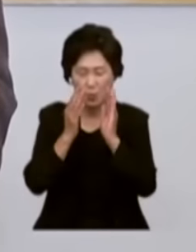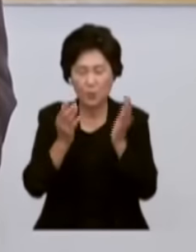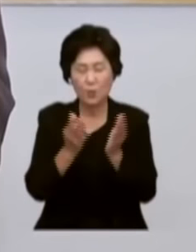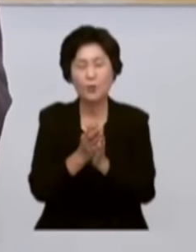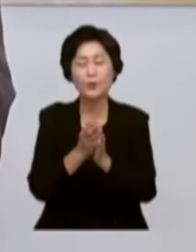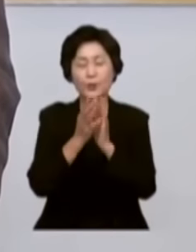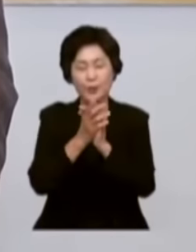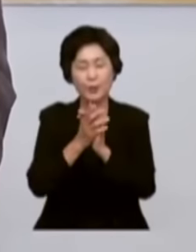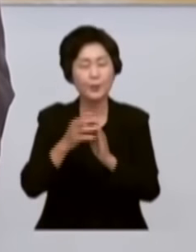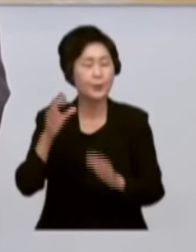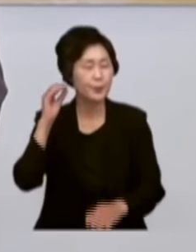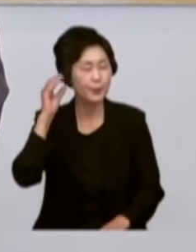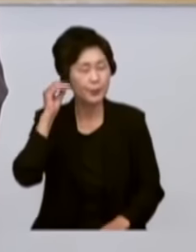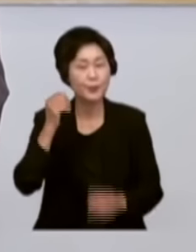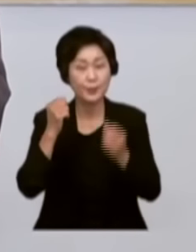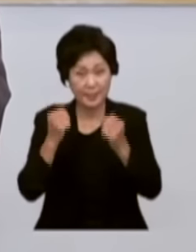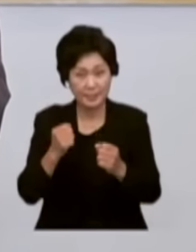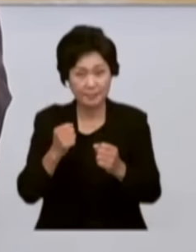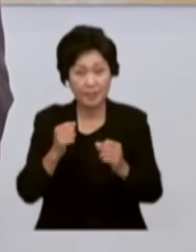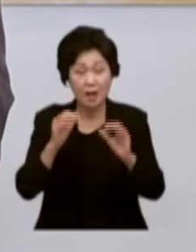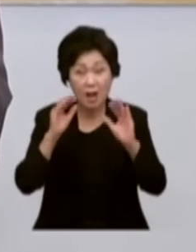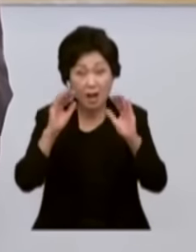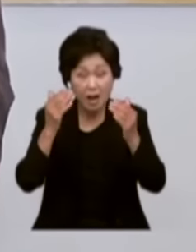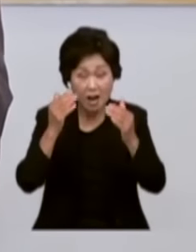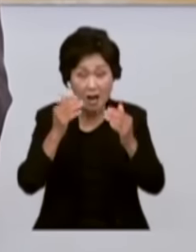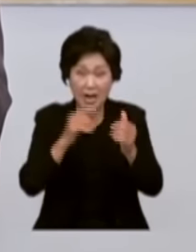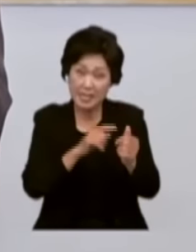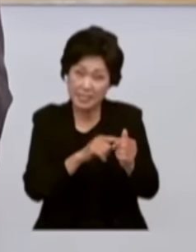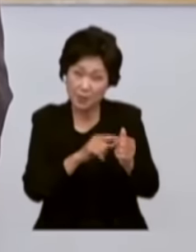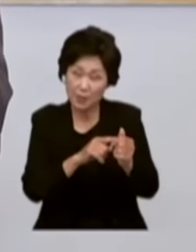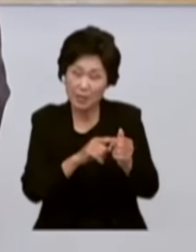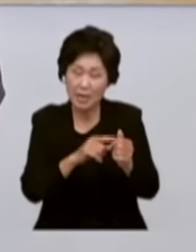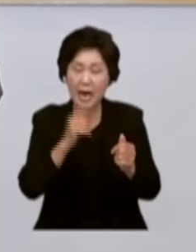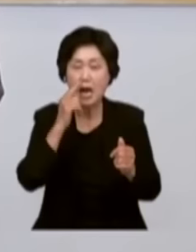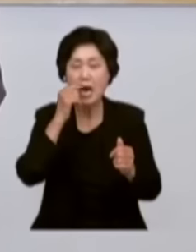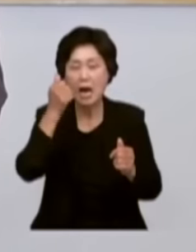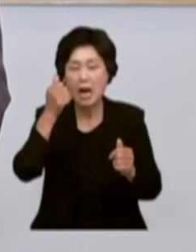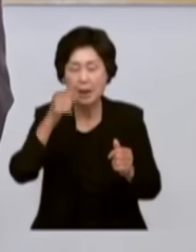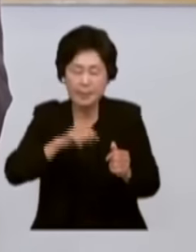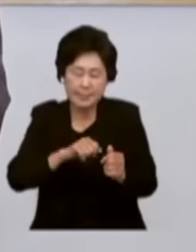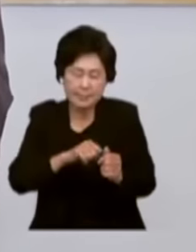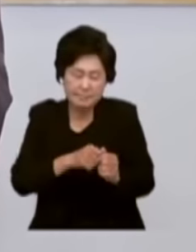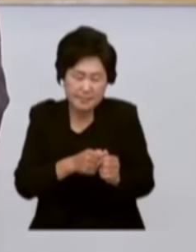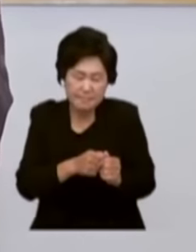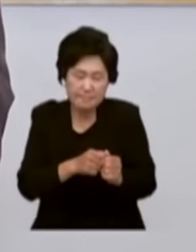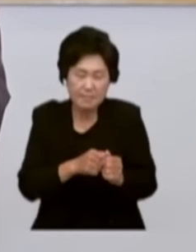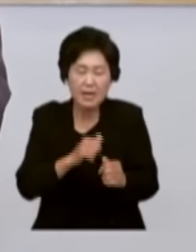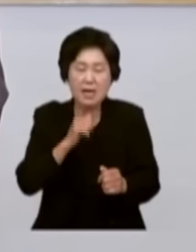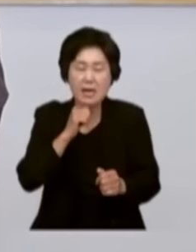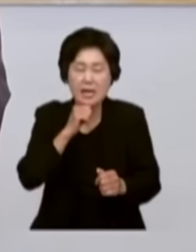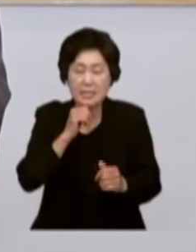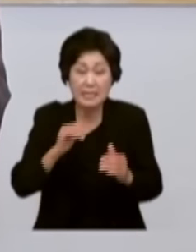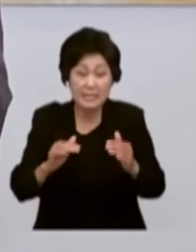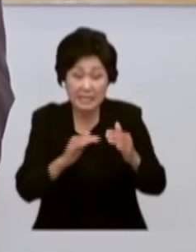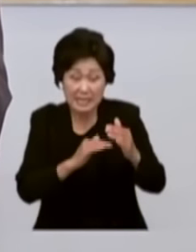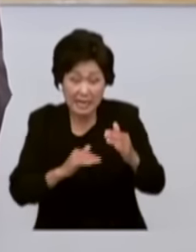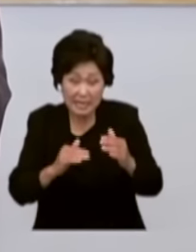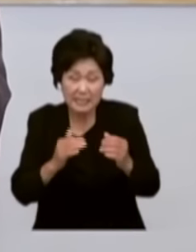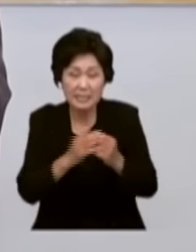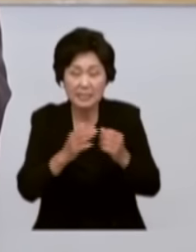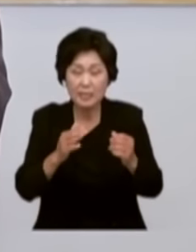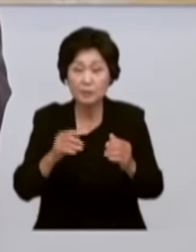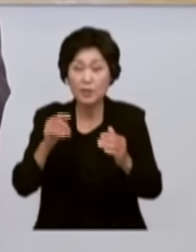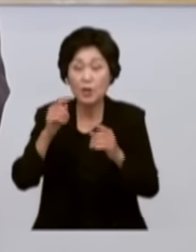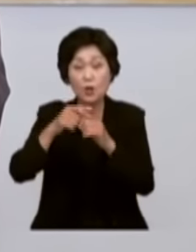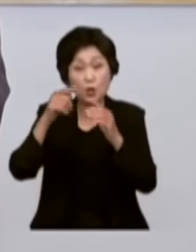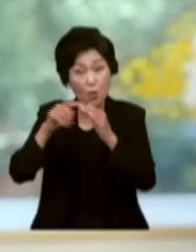조용구, 어린 조용구가 그 아버지의 핍박, 그 다음에 그 어려운 가정 때문에 교회 가서 했던 기도, 네. 지금은 다